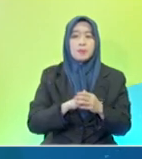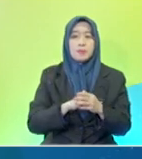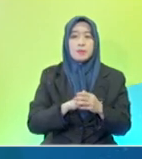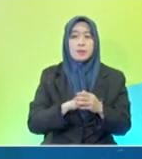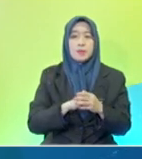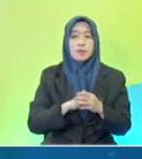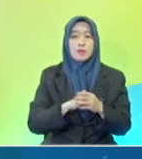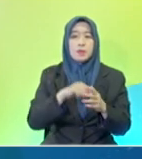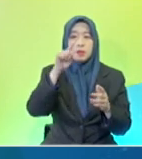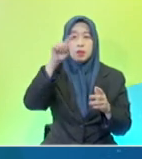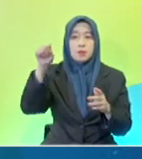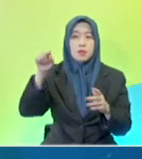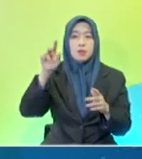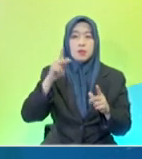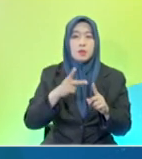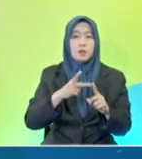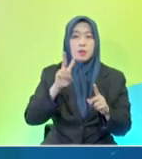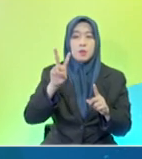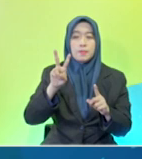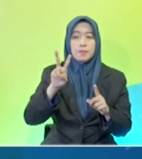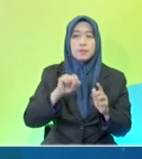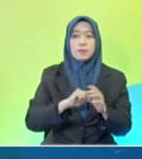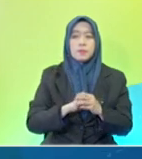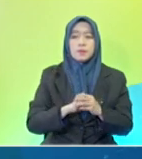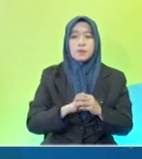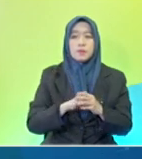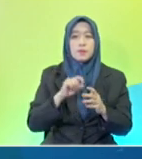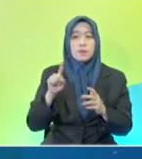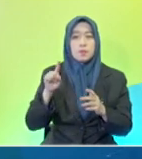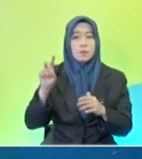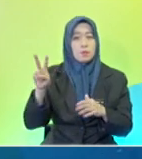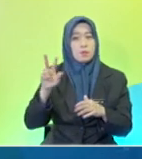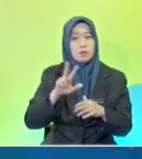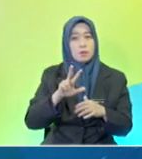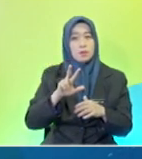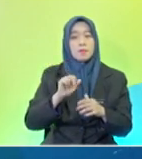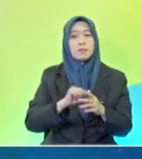kedua pula, ya. Dekat fihi, okey. Boleh, kita mulakan. Satu, dua, tiga.